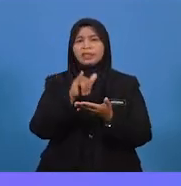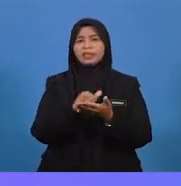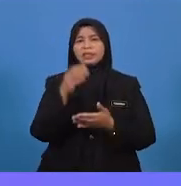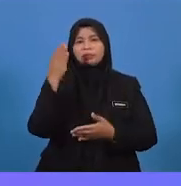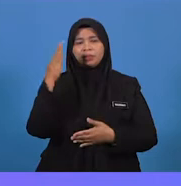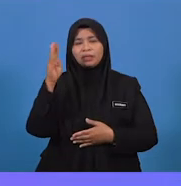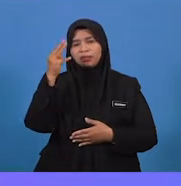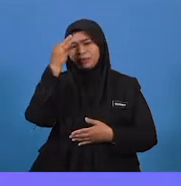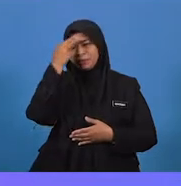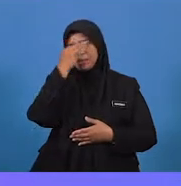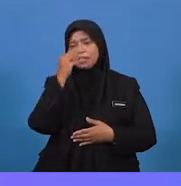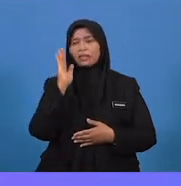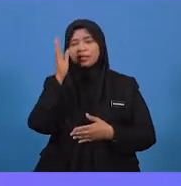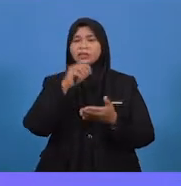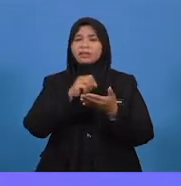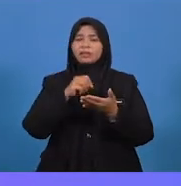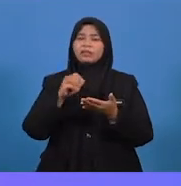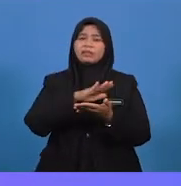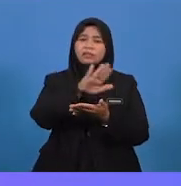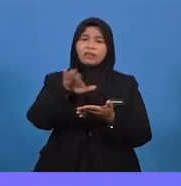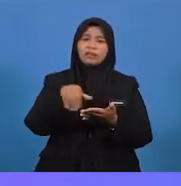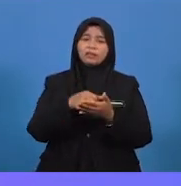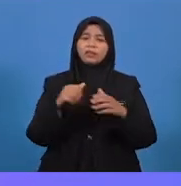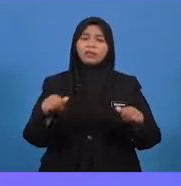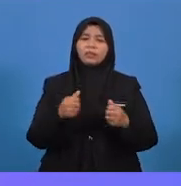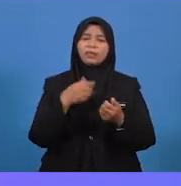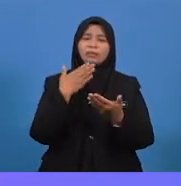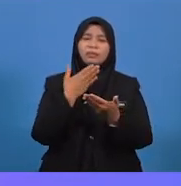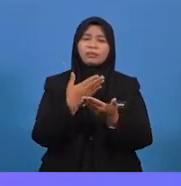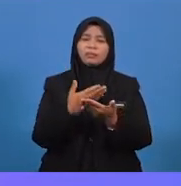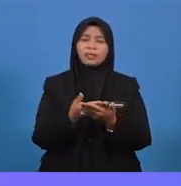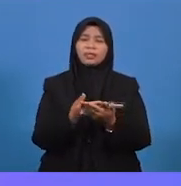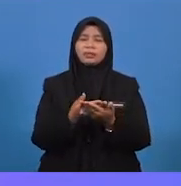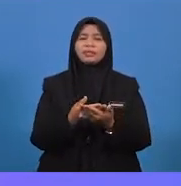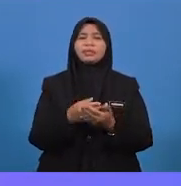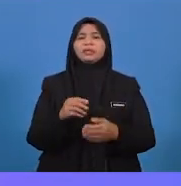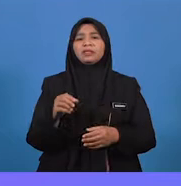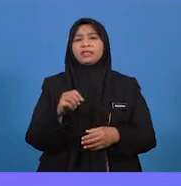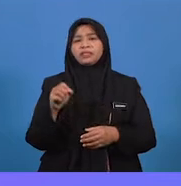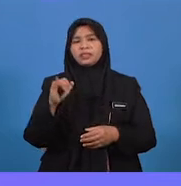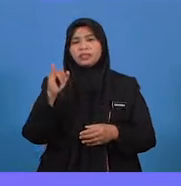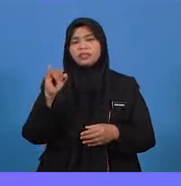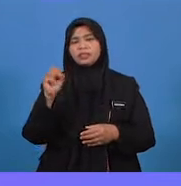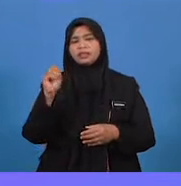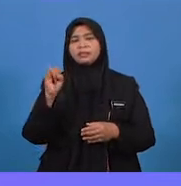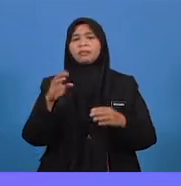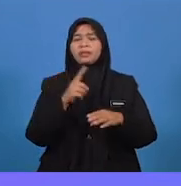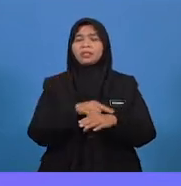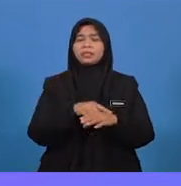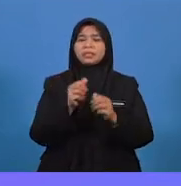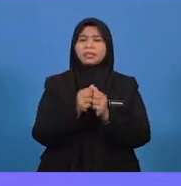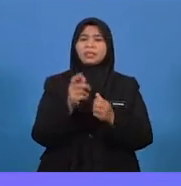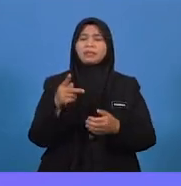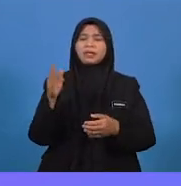mencatat segala amalan baik. Isi masa kita dengan perkara-perkara yang berfaedah dan bermanfaat seperti